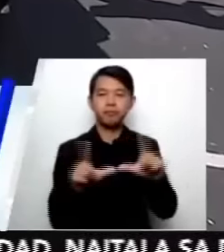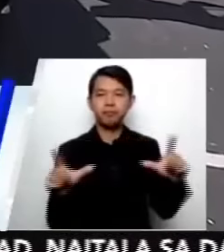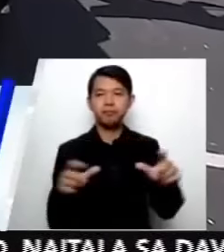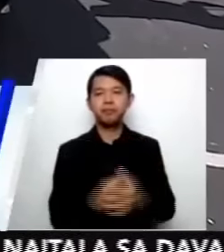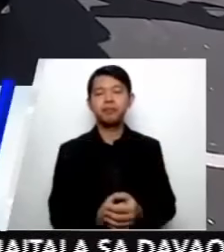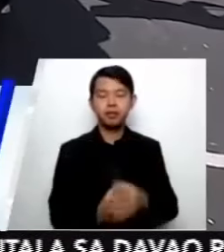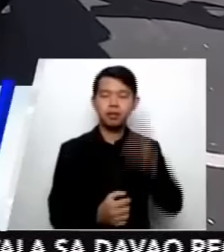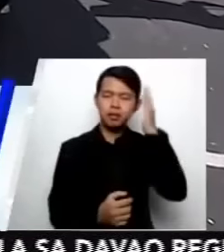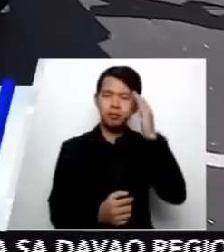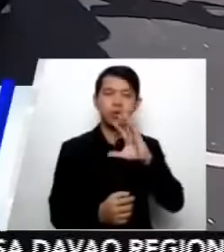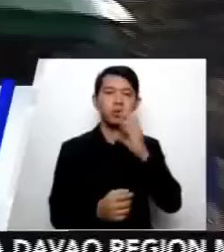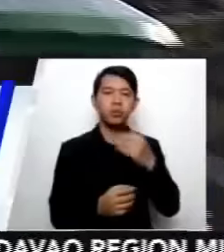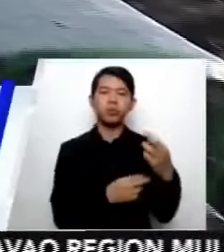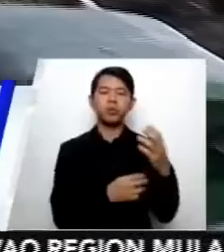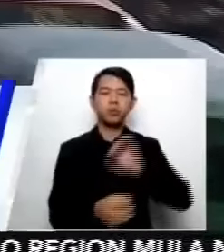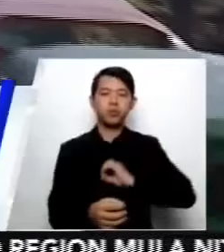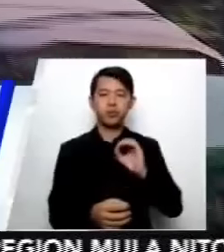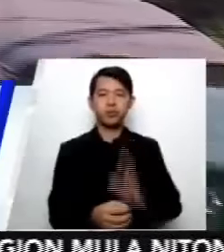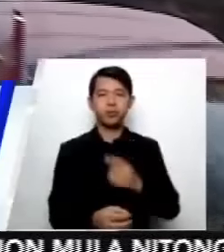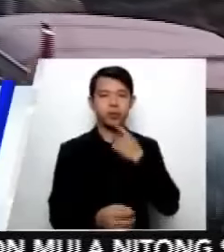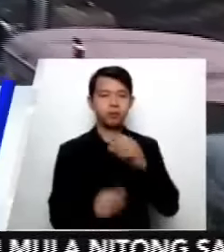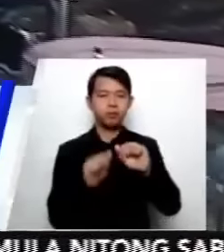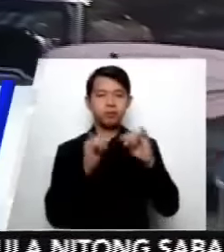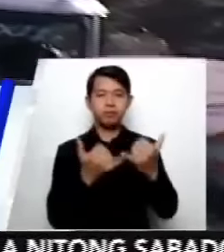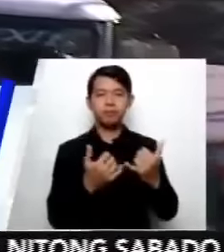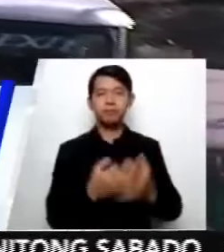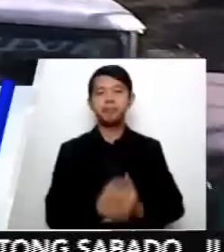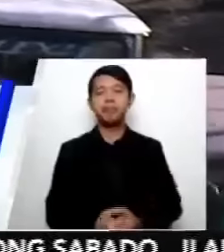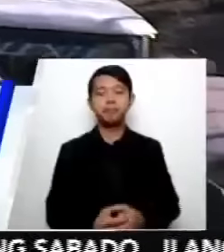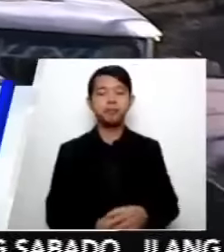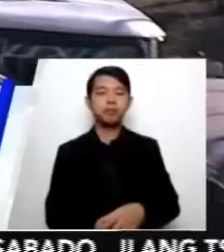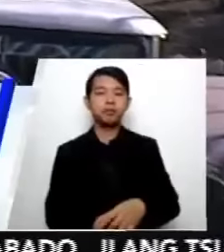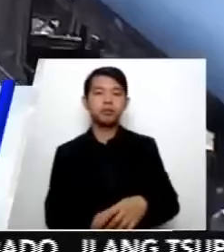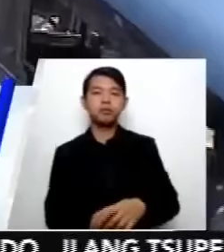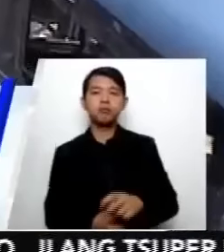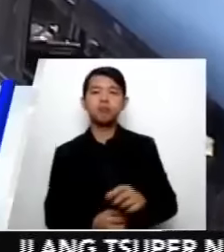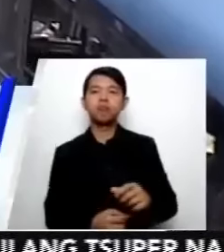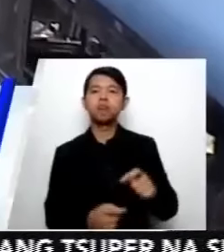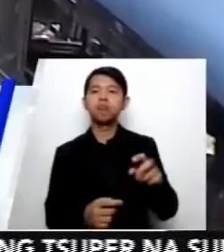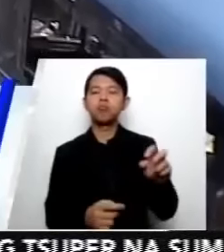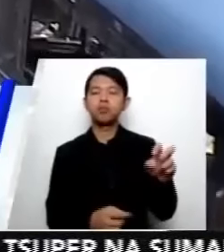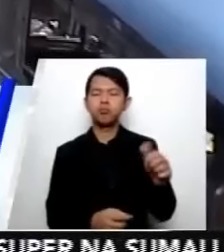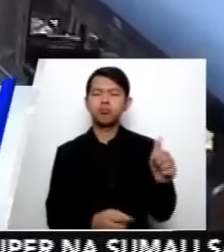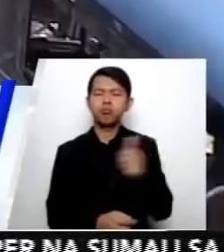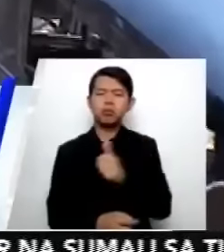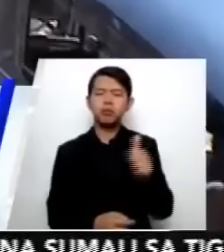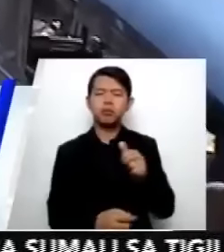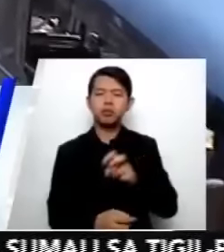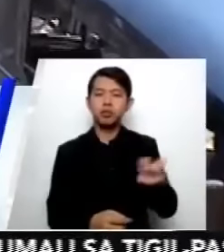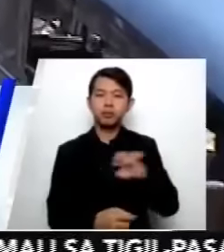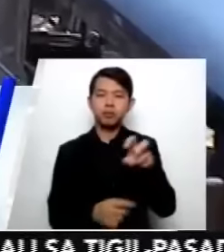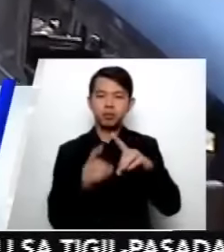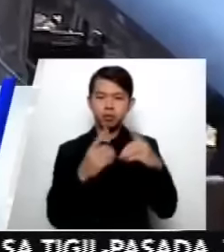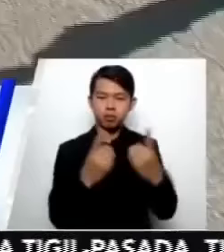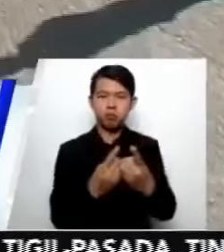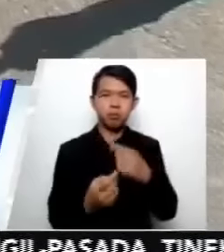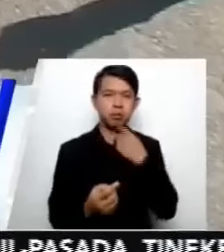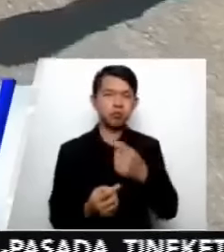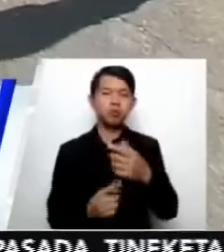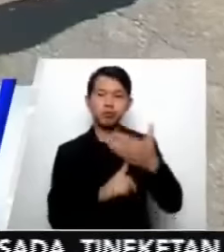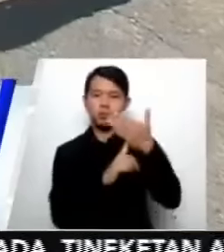sa ahensya. Para sa Transportation Department, bigo ang 2 araw na strike na maparalisa ang mga transportasyon.